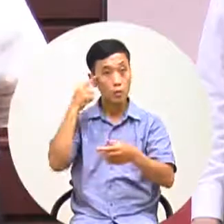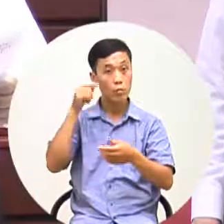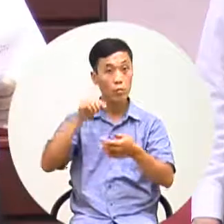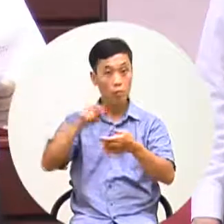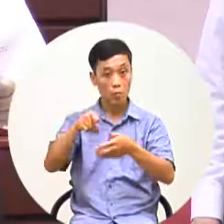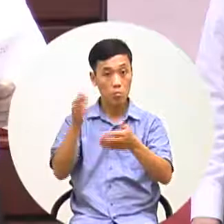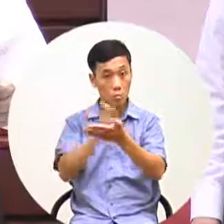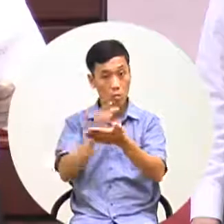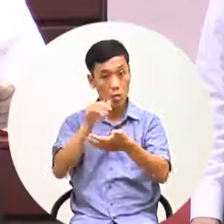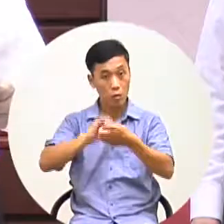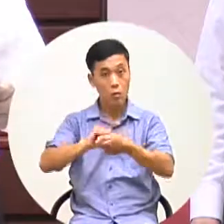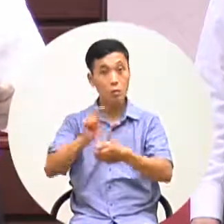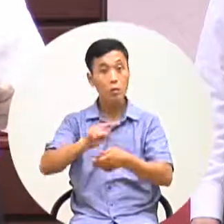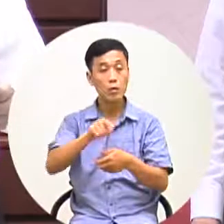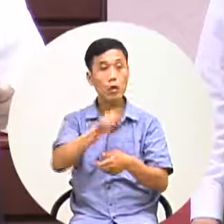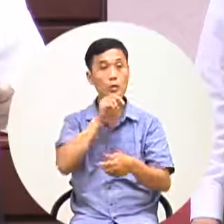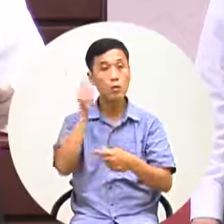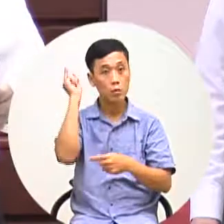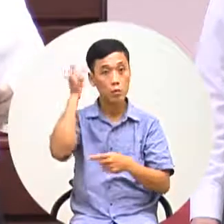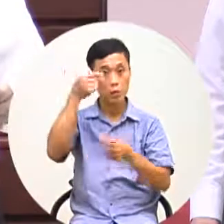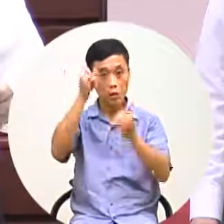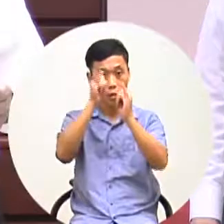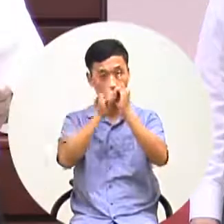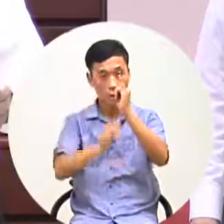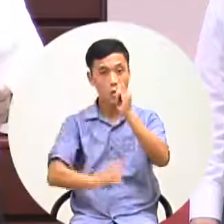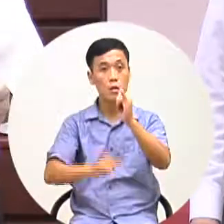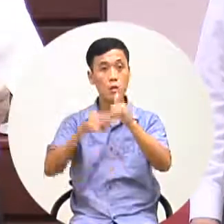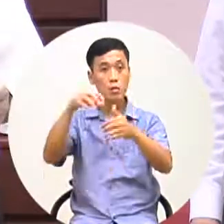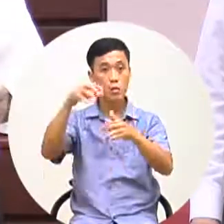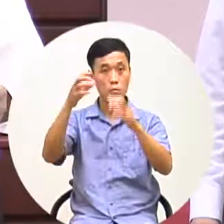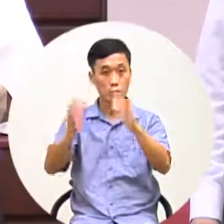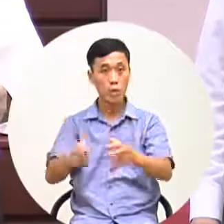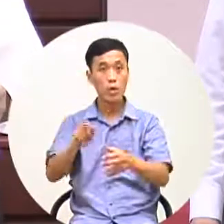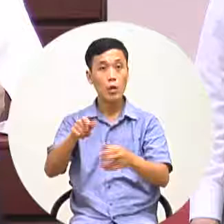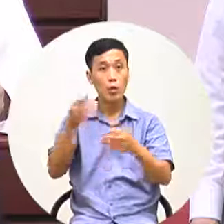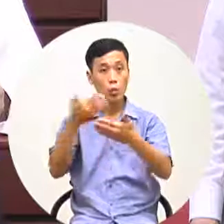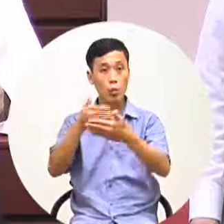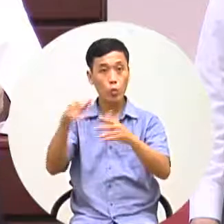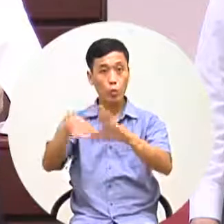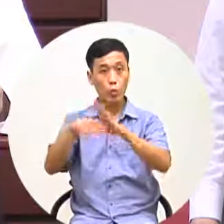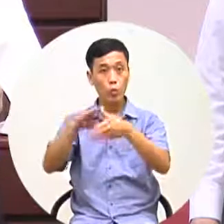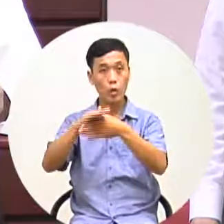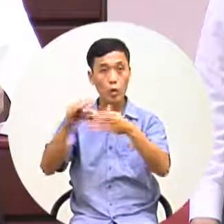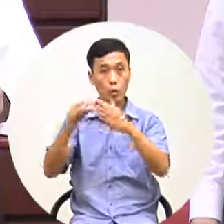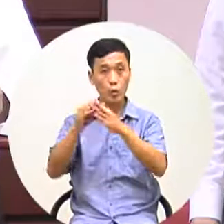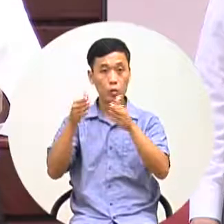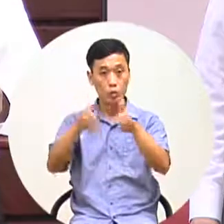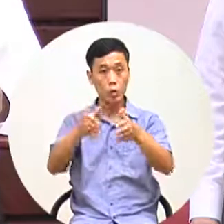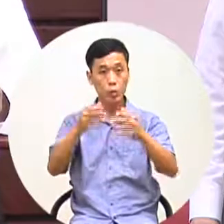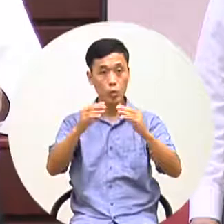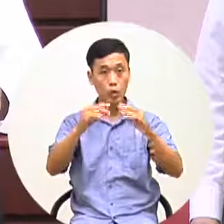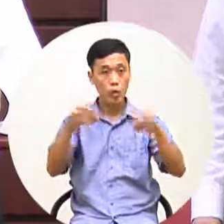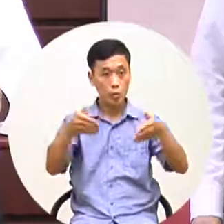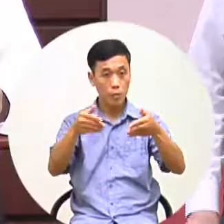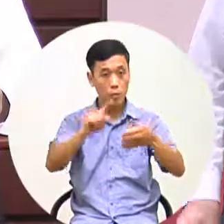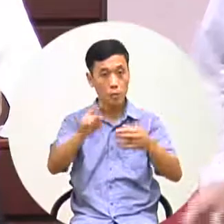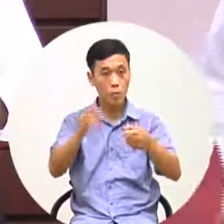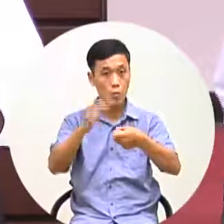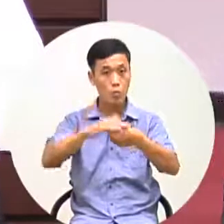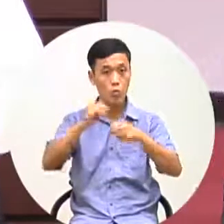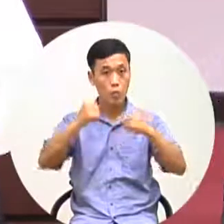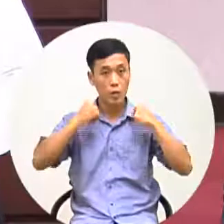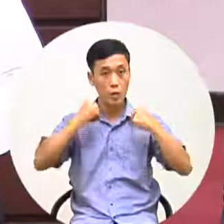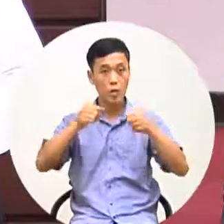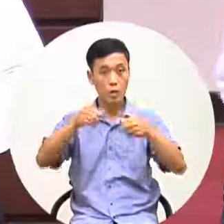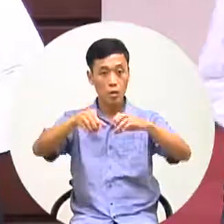在这边对于相关的设施也有做一些的补强，对栏杆等等都有做一个补强，它是一个历